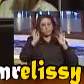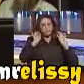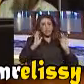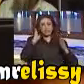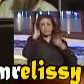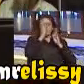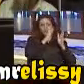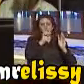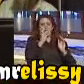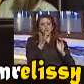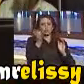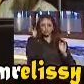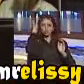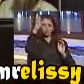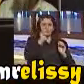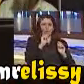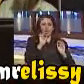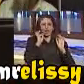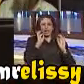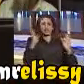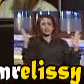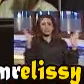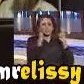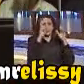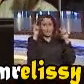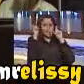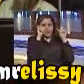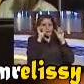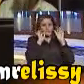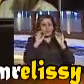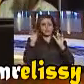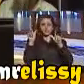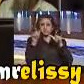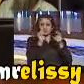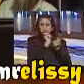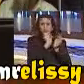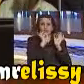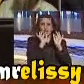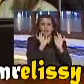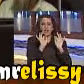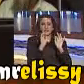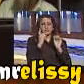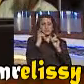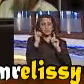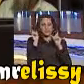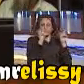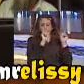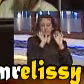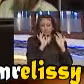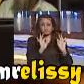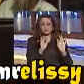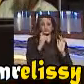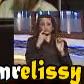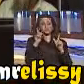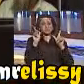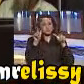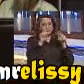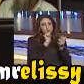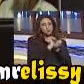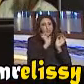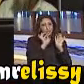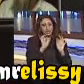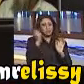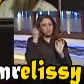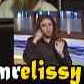قلة لابد أن يتم التصدي لهم أمنيا وليس فقط سياسيا، بل لابد من التصدي لهم أمنيا، لأن